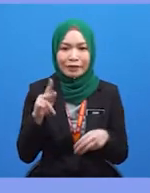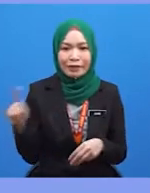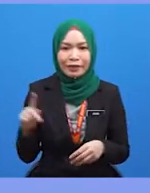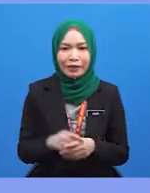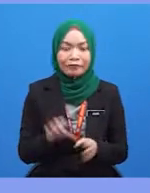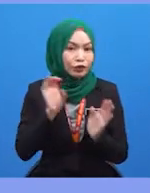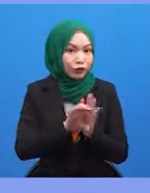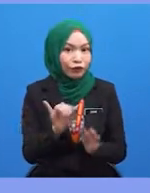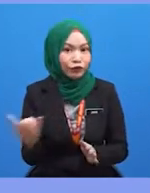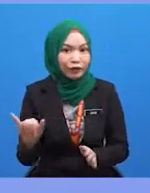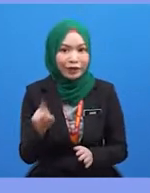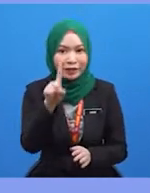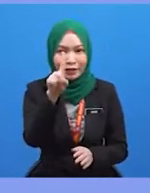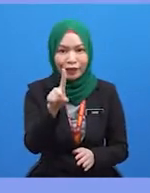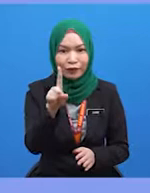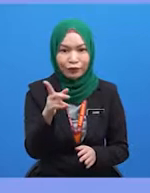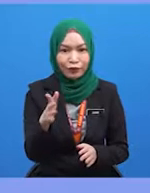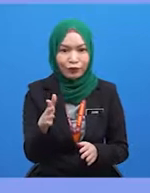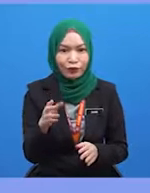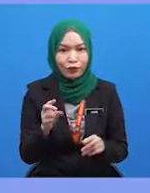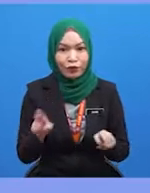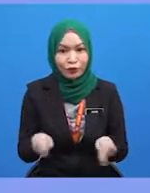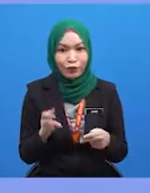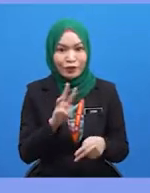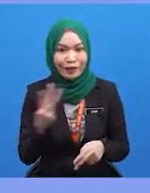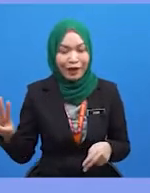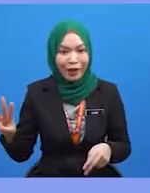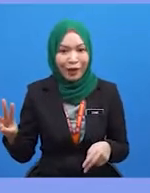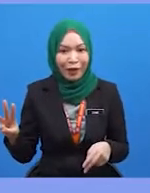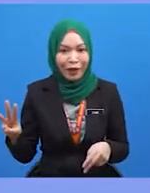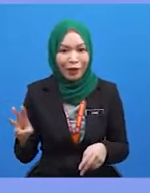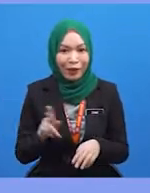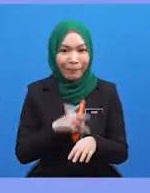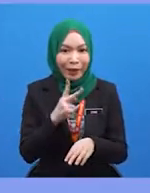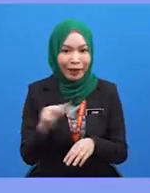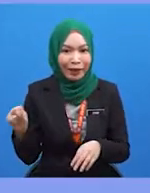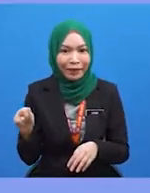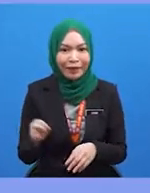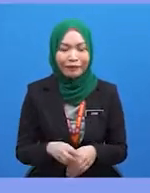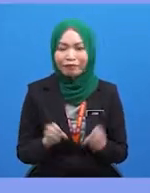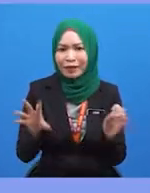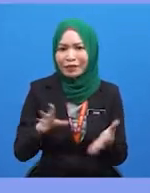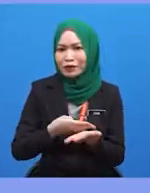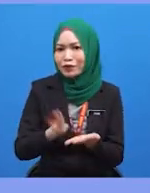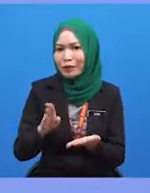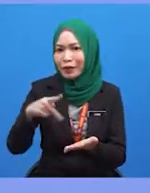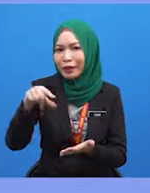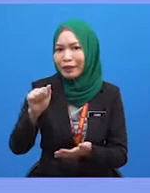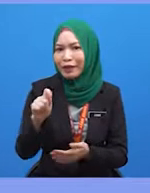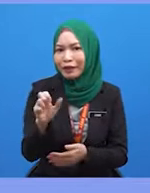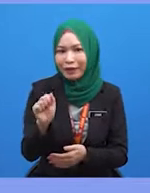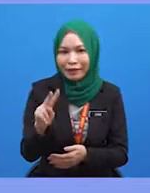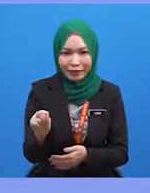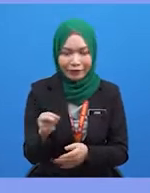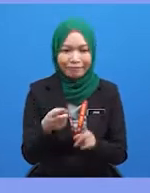Contohnya, seorang usahawan pakaian, dia telah membeli pattern daripada seorang pereka fashion